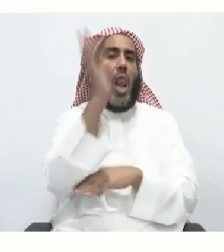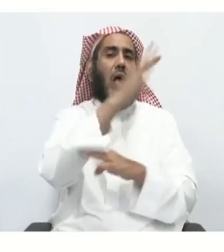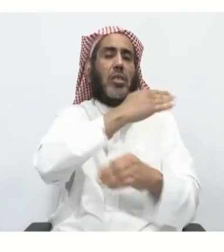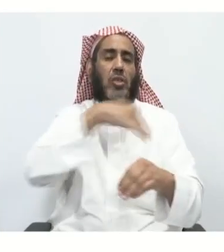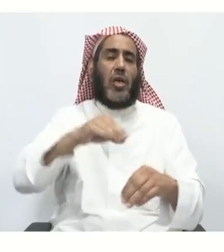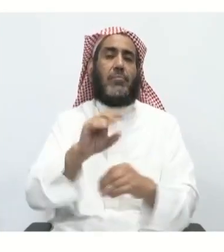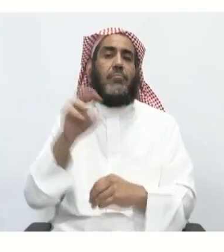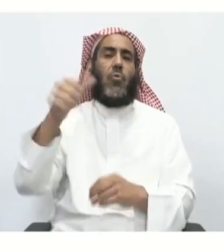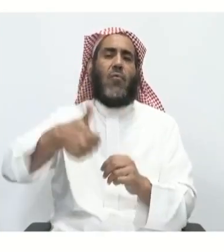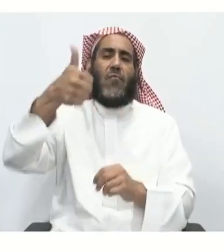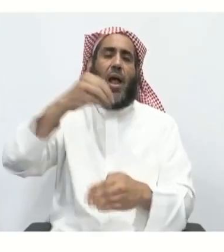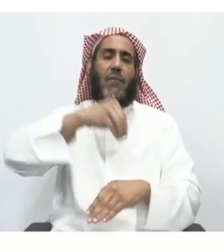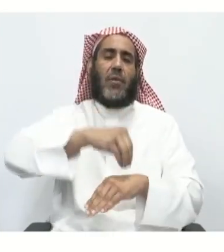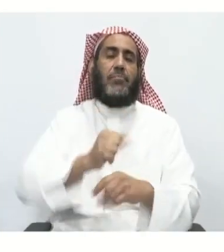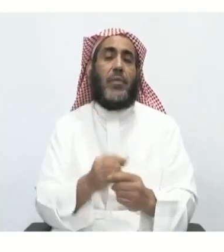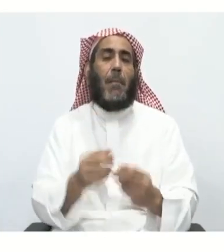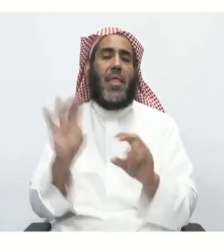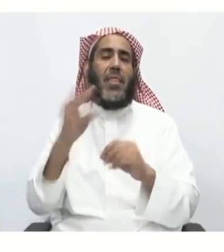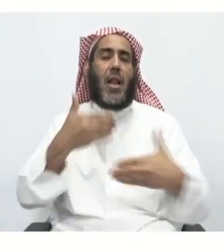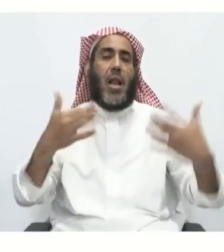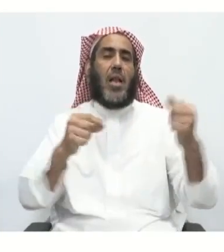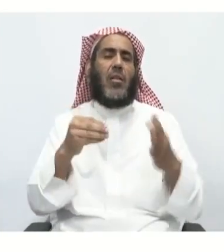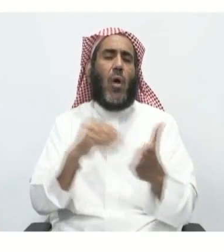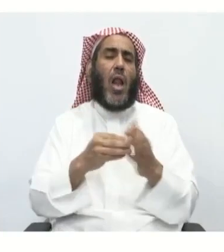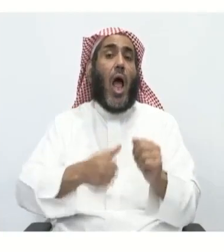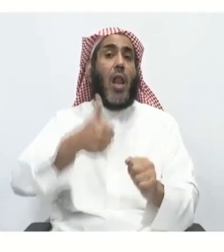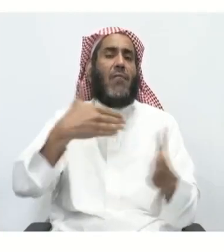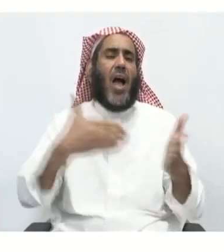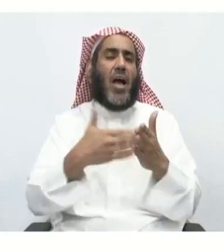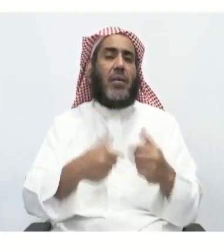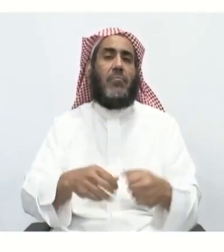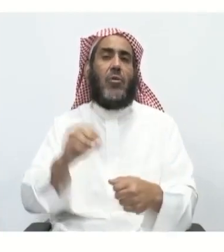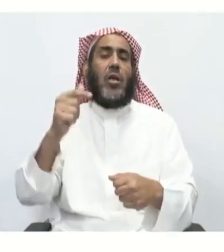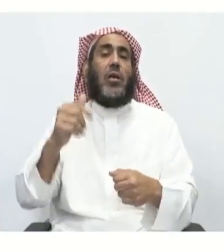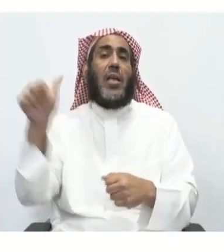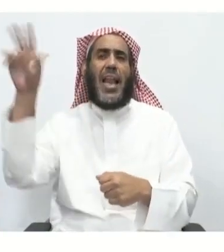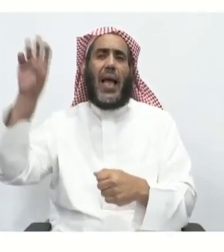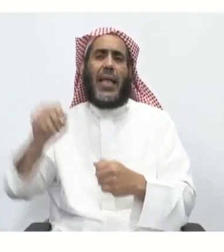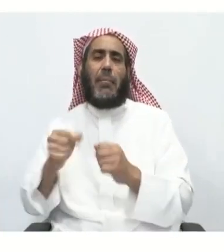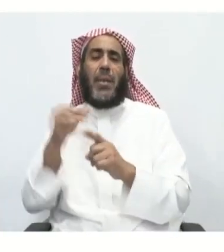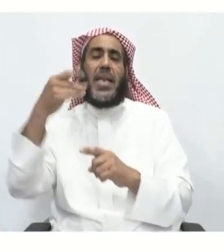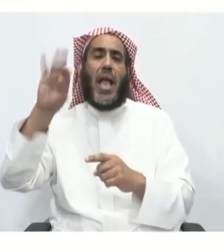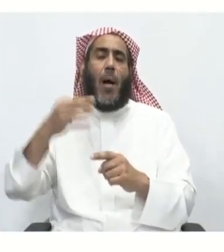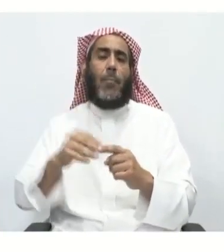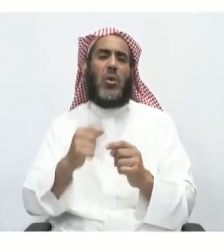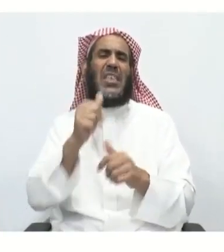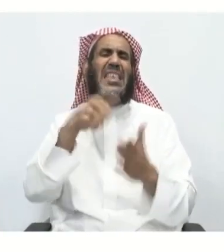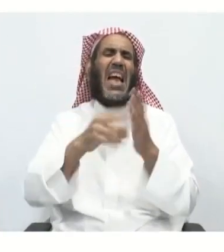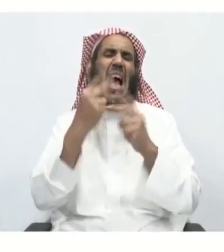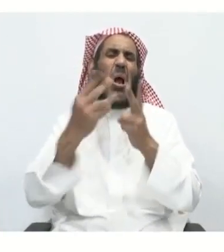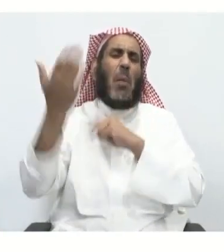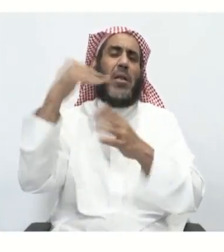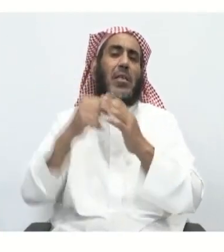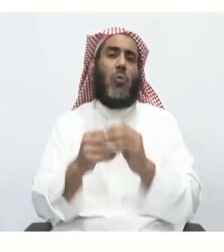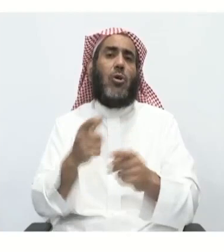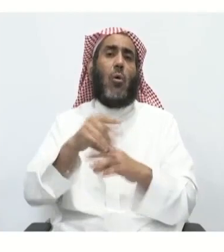الفارقه هنا مثل هذا البيت من الشعر يحتوي على الف الاطلاق يقول بن يعمر الايادي شاعر جاهل طبعا يحذر قومه من